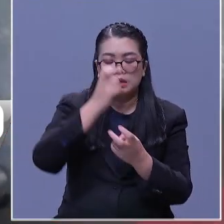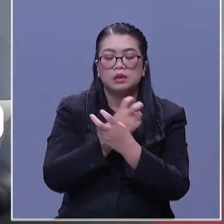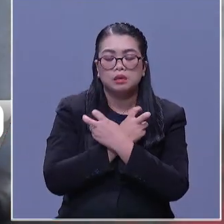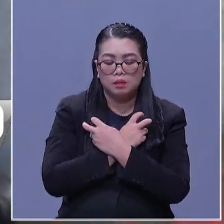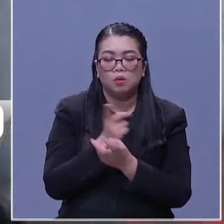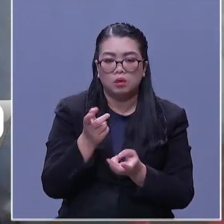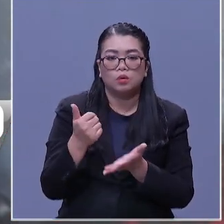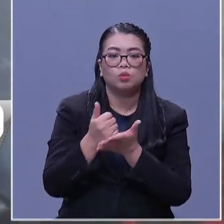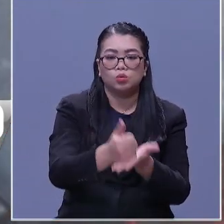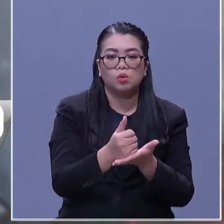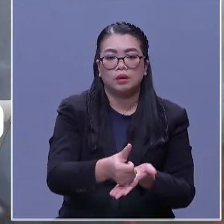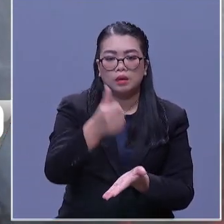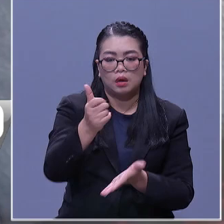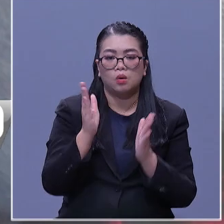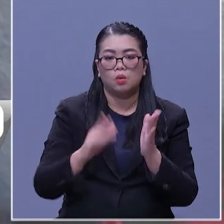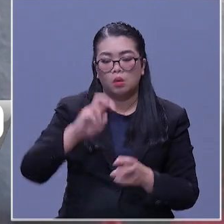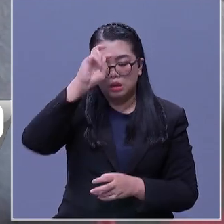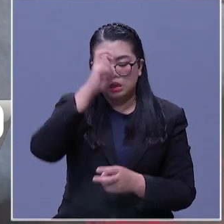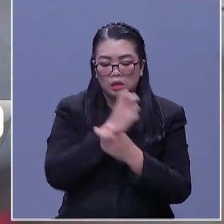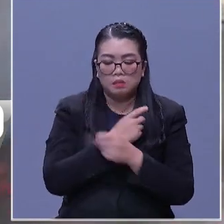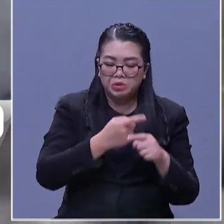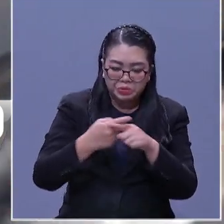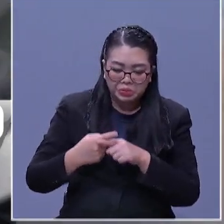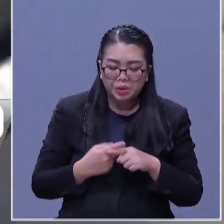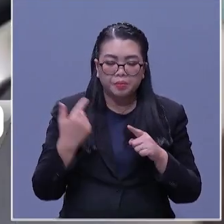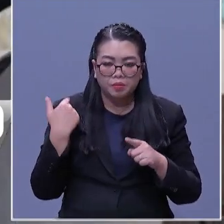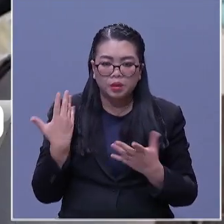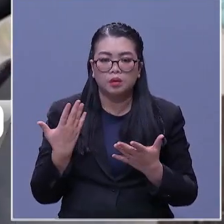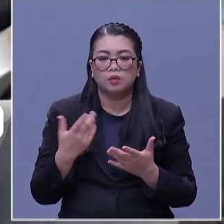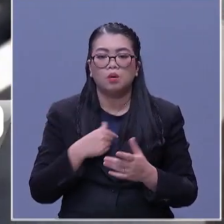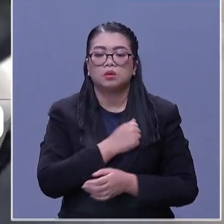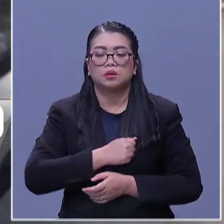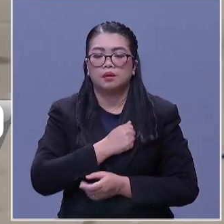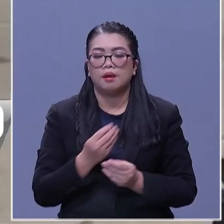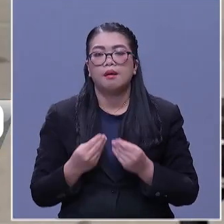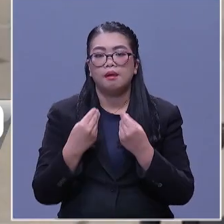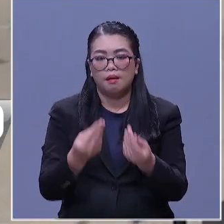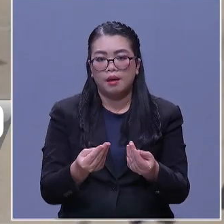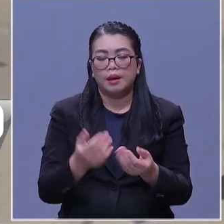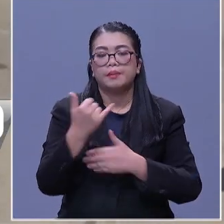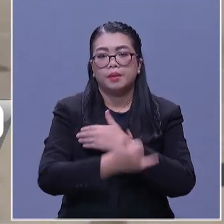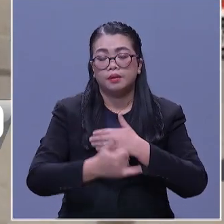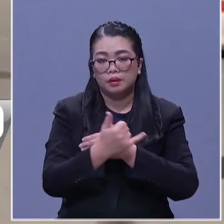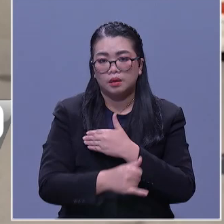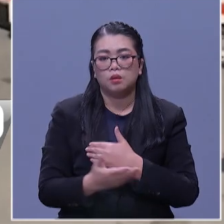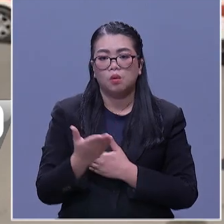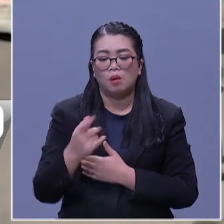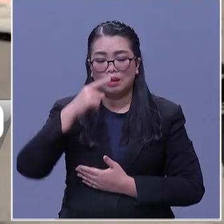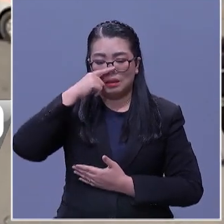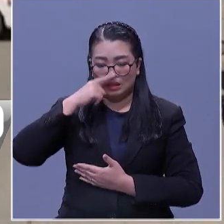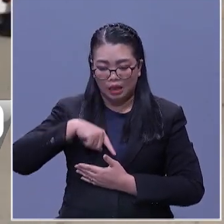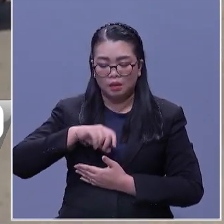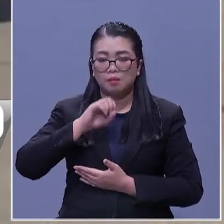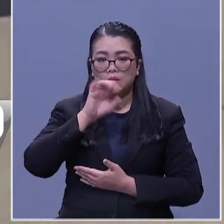เสียใจที่มีคนอียิปต์ได้รับบาดเจ็บจากสถานการณ์สู้รบในอิสราเอลและฉนวนกาซ่าแล้วก็ขอย้ำท่าทีของไทย